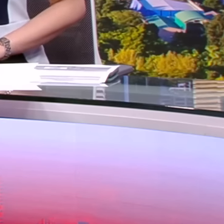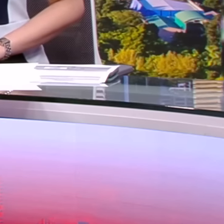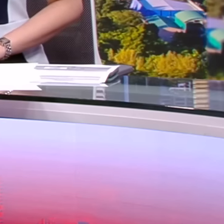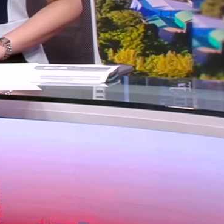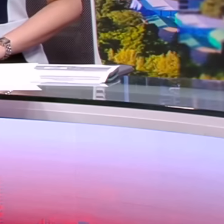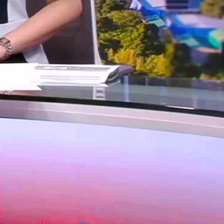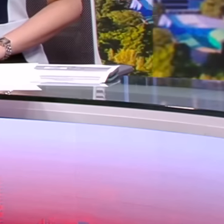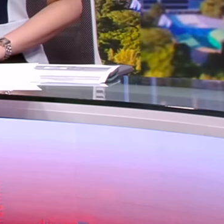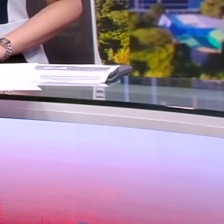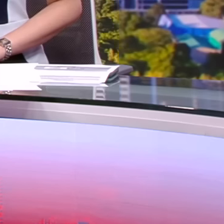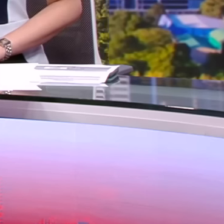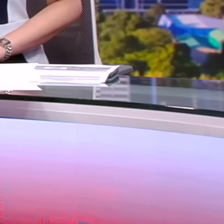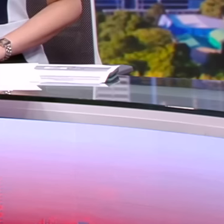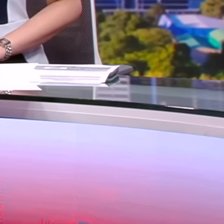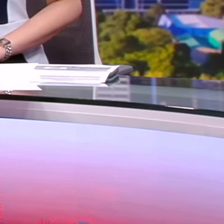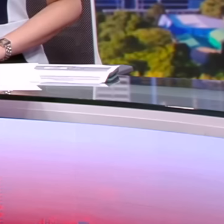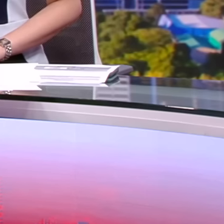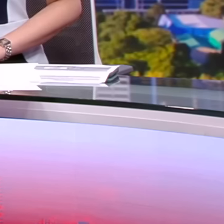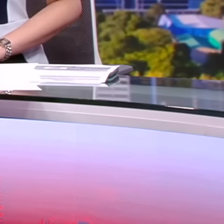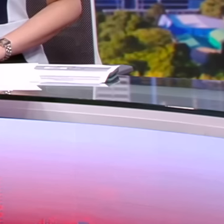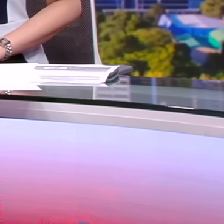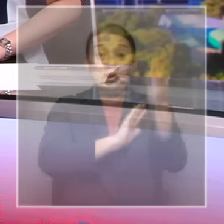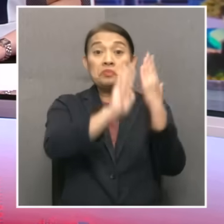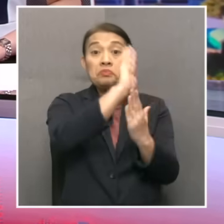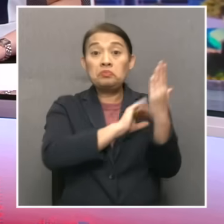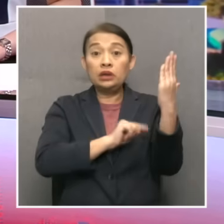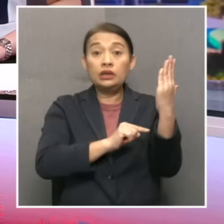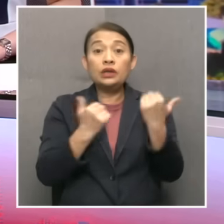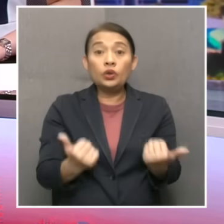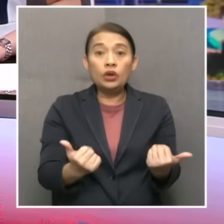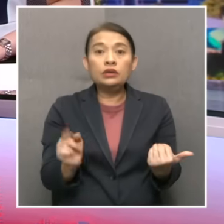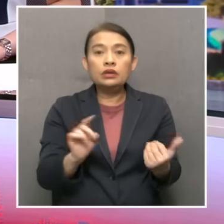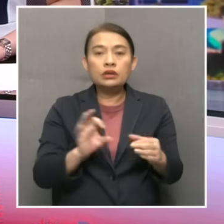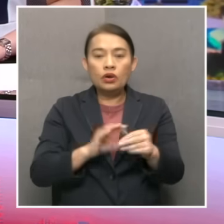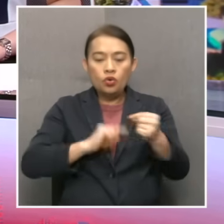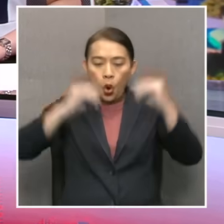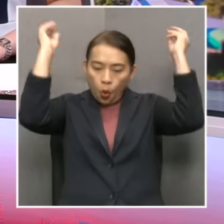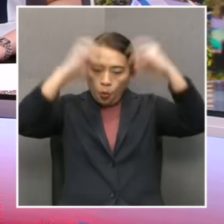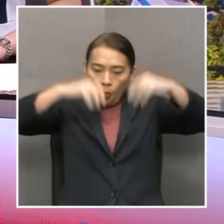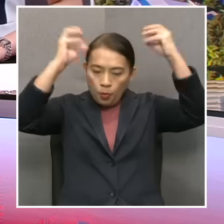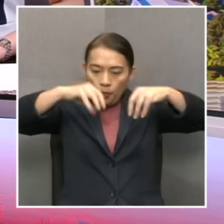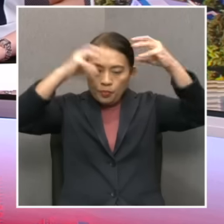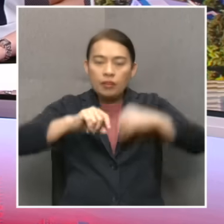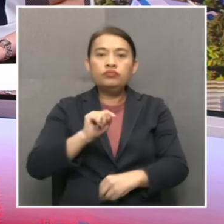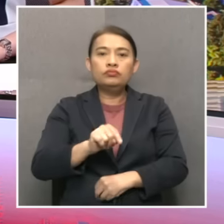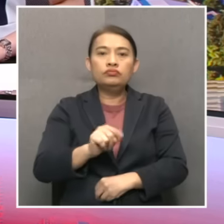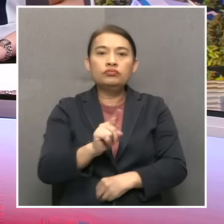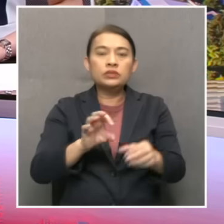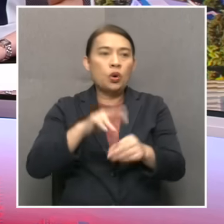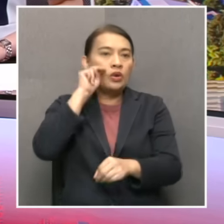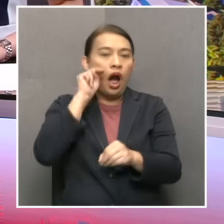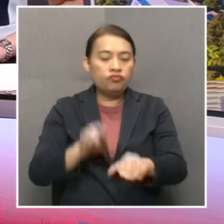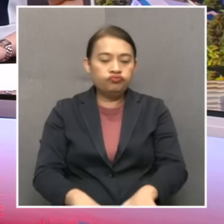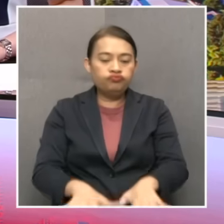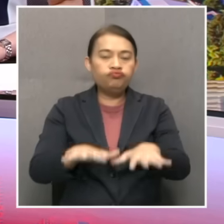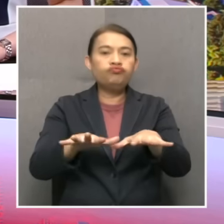างโดยเฉพาะในช่วงนี้นะคะที่บ้านเราอยู่ในช่วงของฤดูน้ำหลากที่มีฝนมาเติมในหลายพื้นที่แล้วก็เกิดสถานการณ์น้ำท่วมด้วยนะค